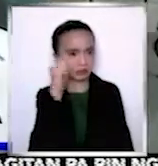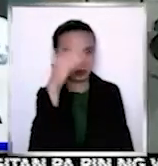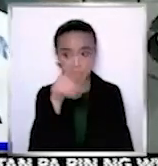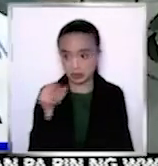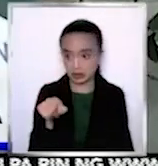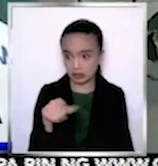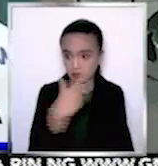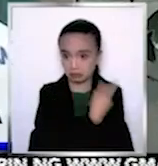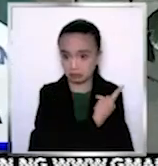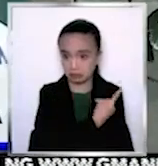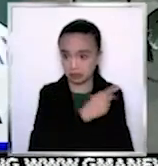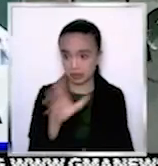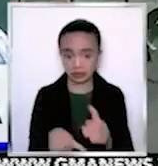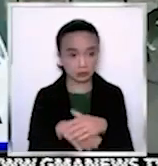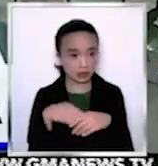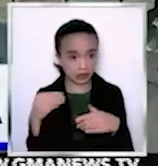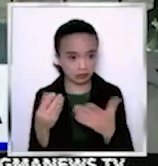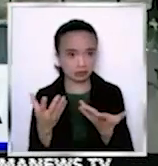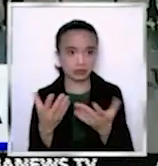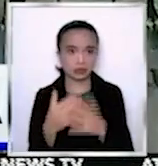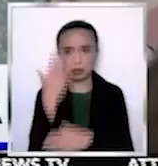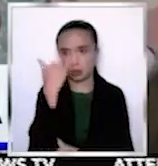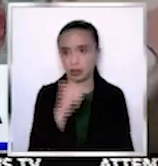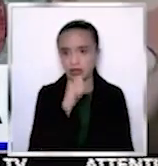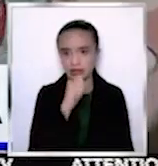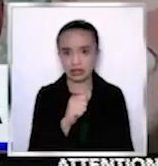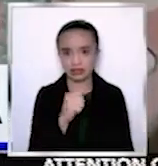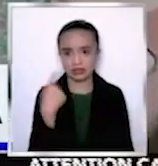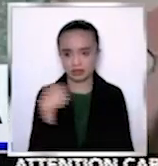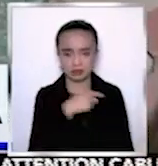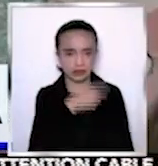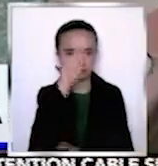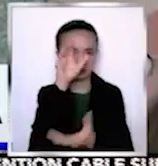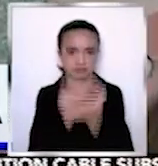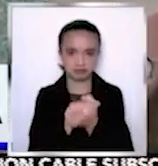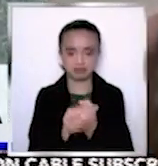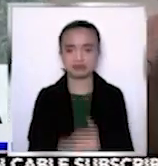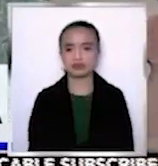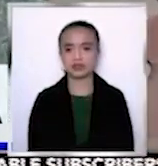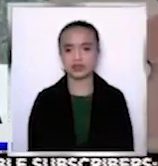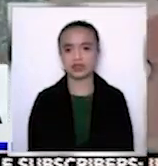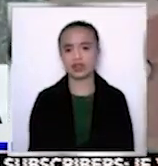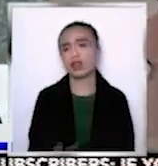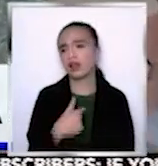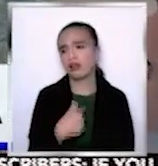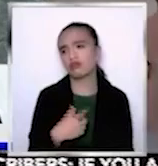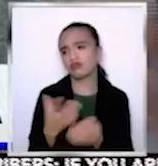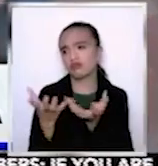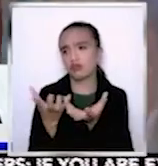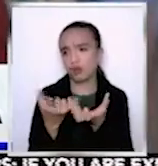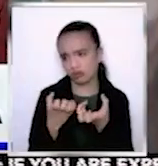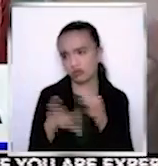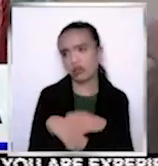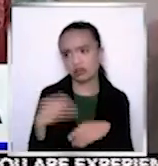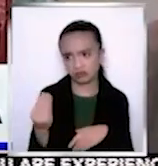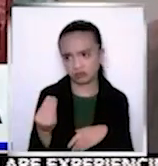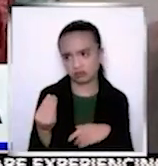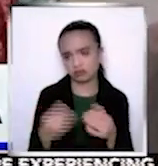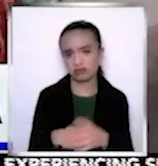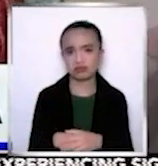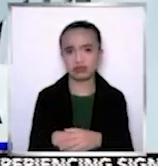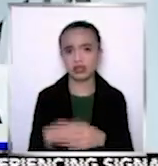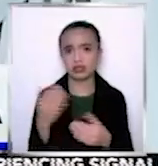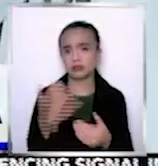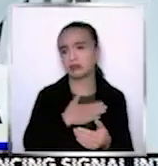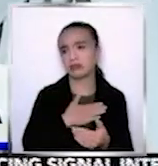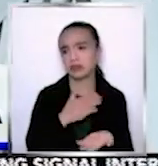nila, no? So bakit hindi kami maniwala ngayon? I want to go outside na. My school is nice and